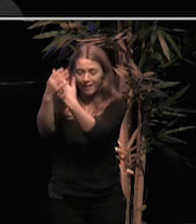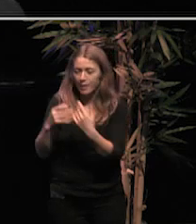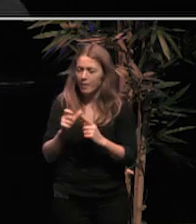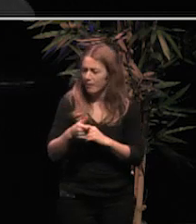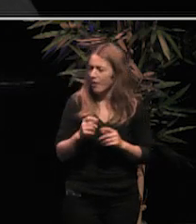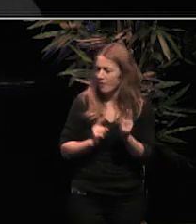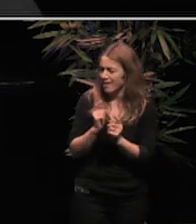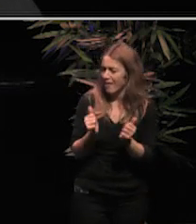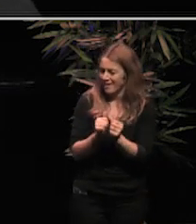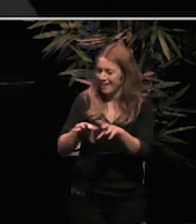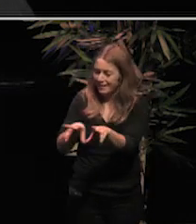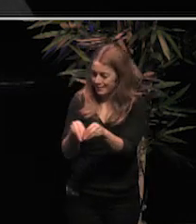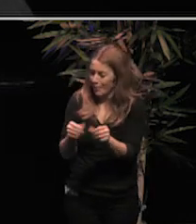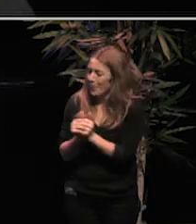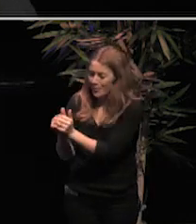avec toute l'équipe